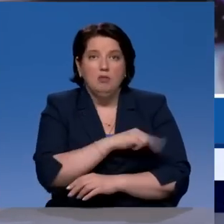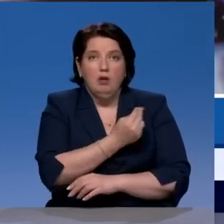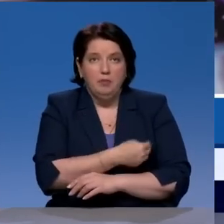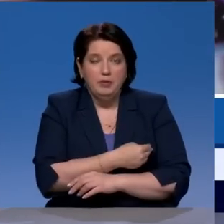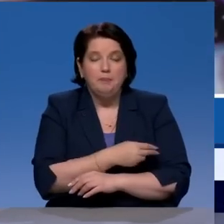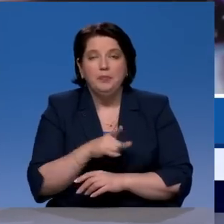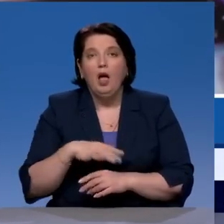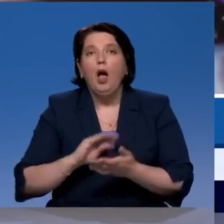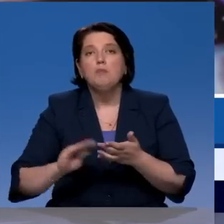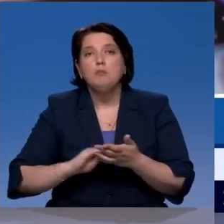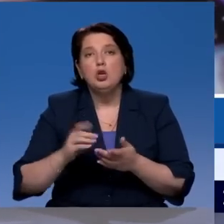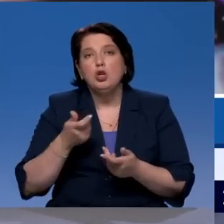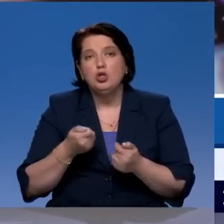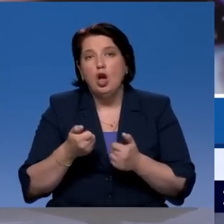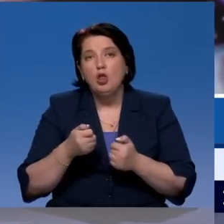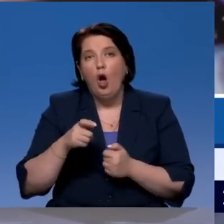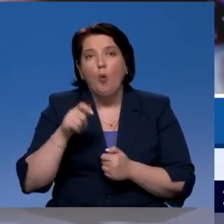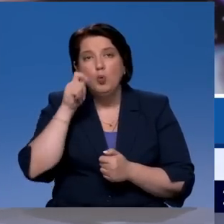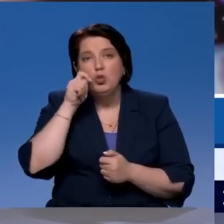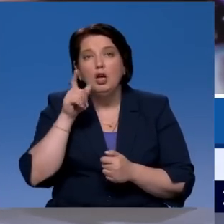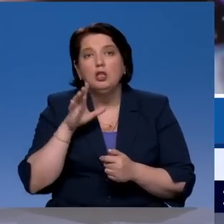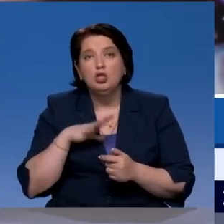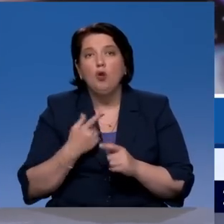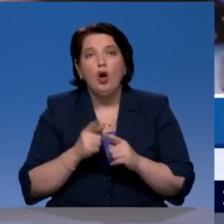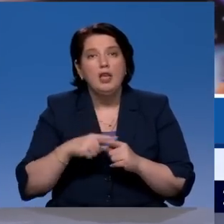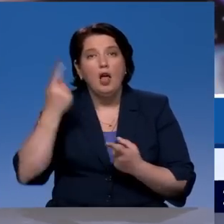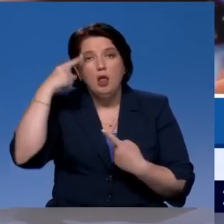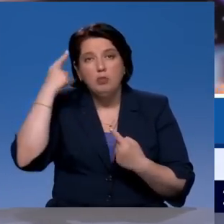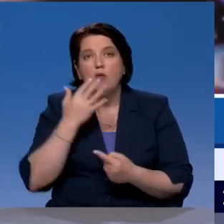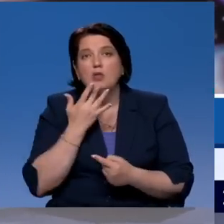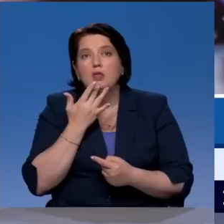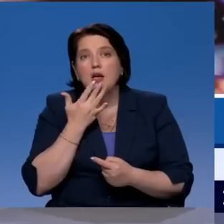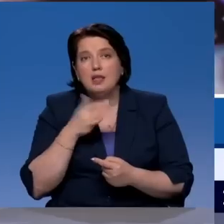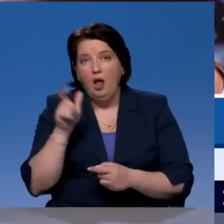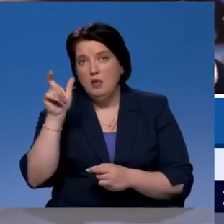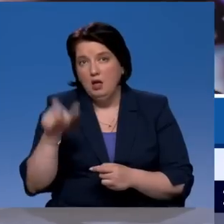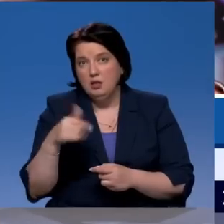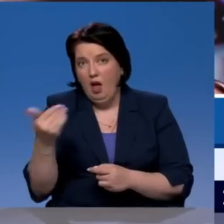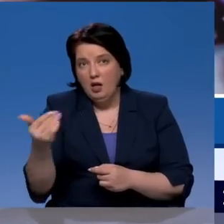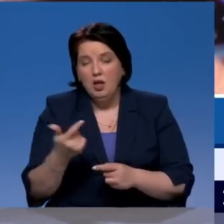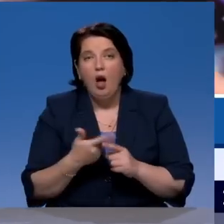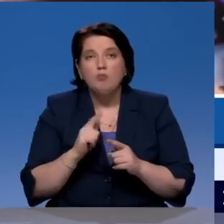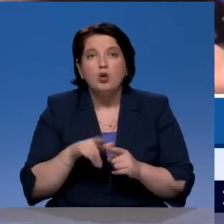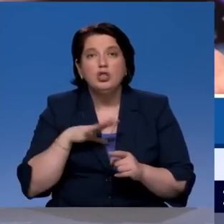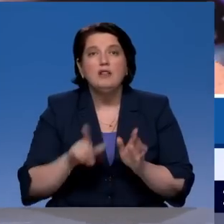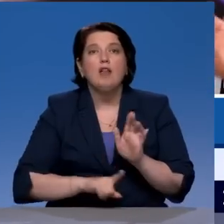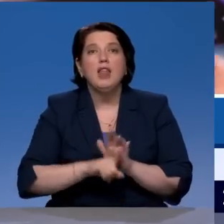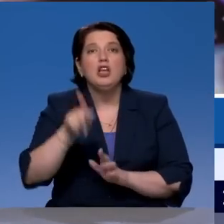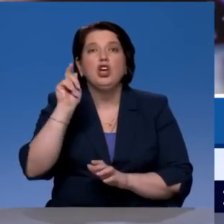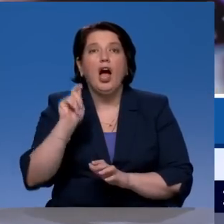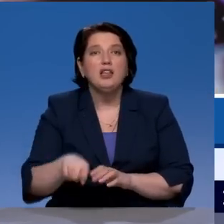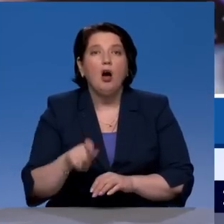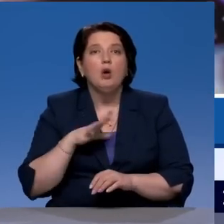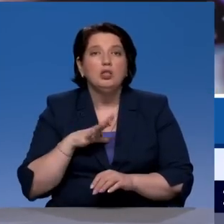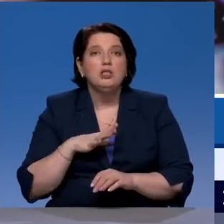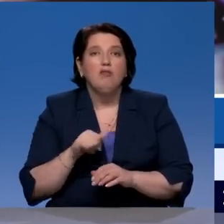пока не поздно. От себя добавлю, пока не протестируется и не заработает, может, в каком-то пилотном режиме. Пилотный, нормальная, абсолютно приемлемая